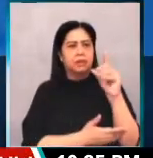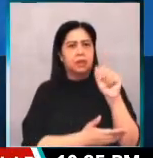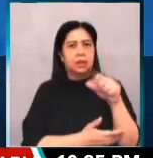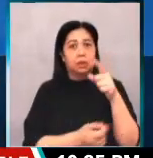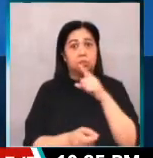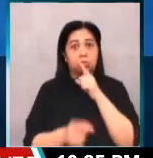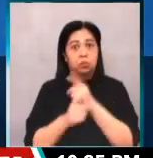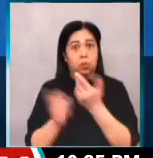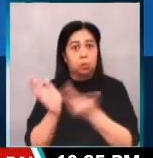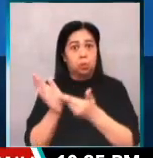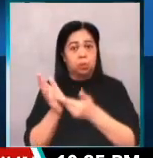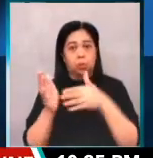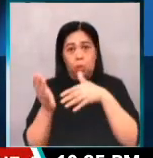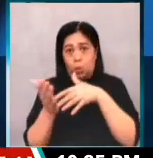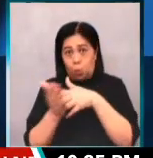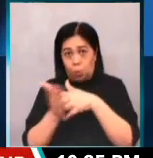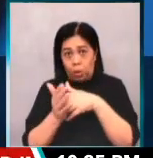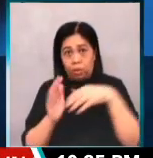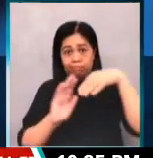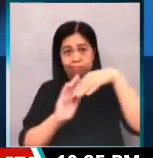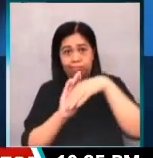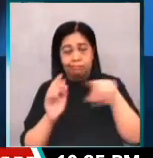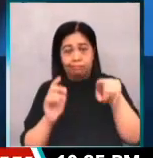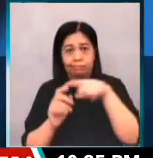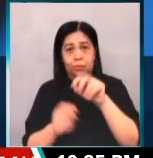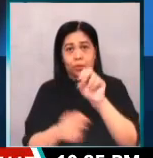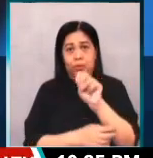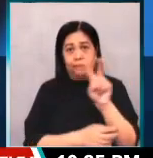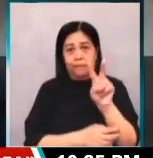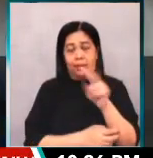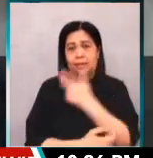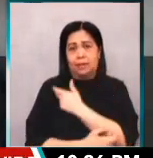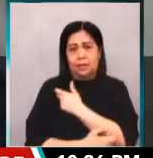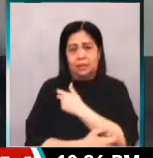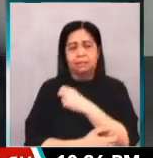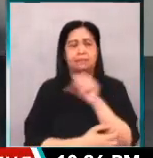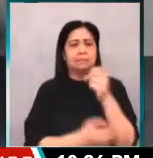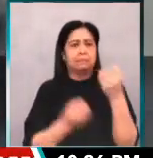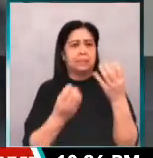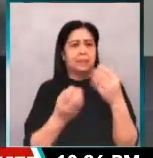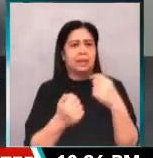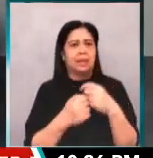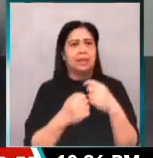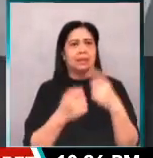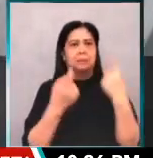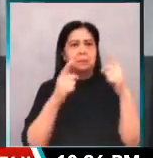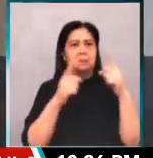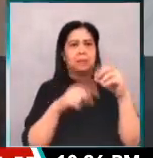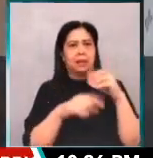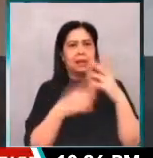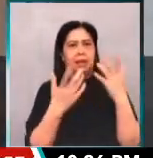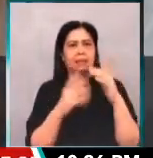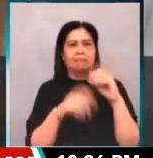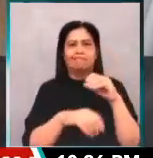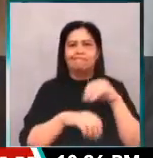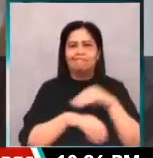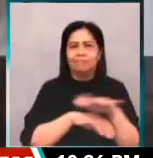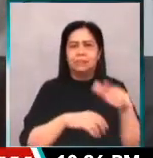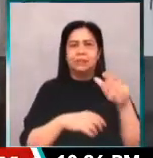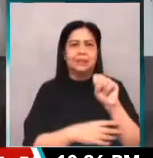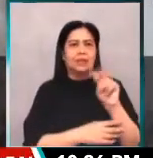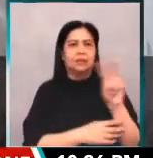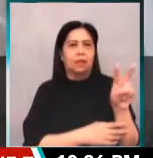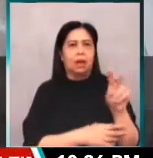proteksyon ng Sinovac vaccine. Pinakamarami man daw ang naitalang breakthrough infection sa mga binakunahan ng Sinovac. Ito'y